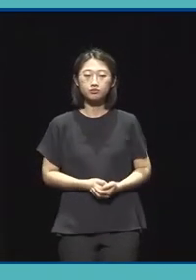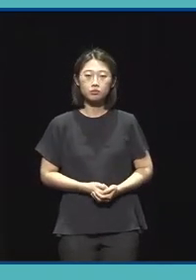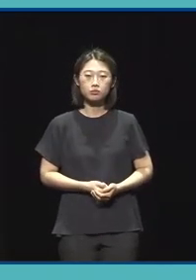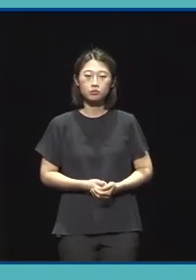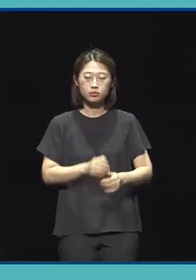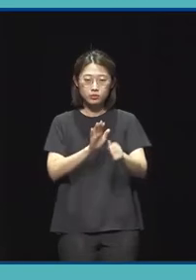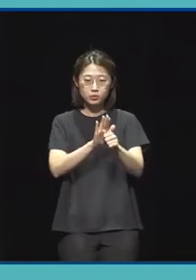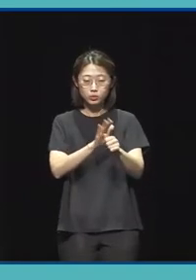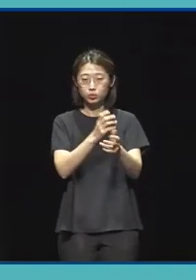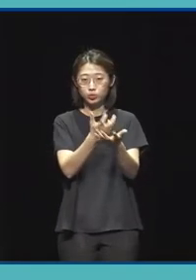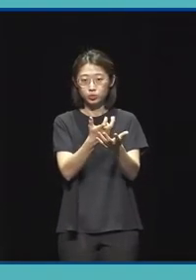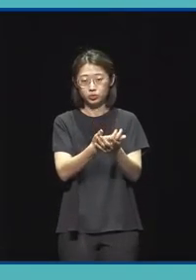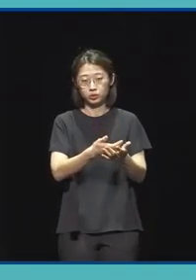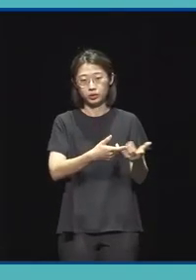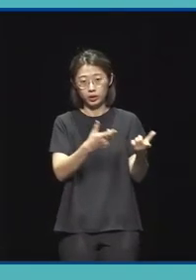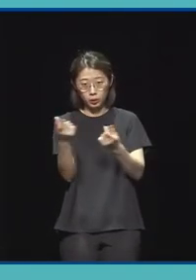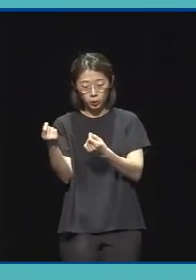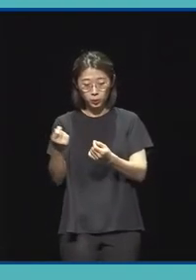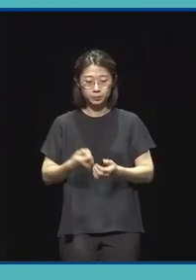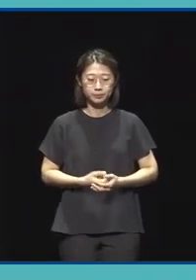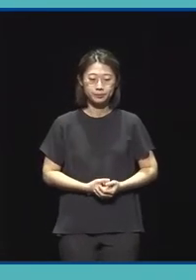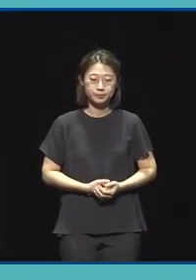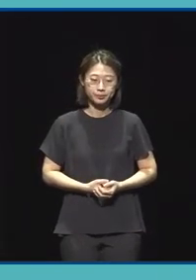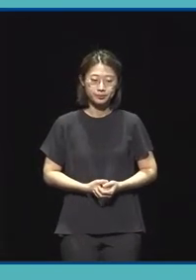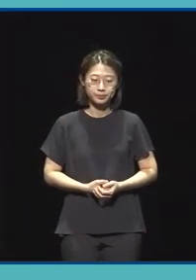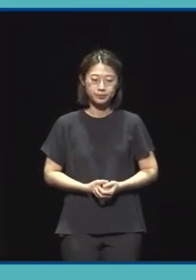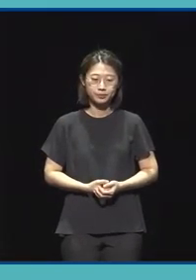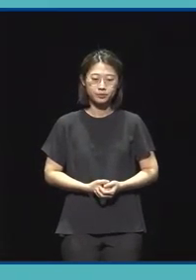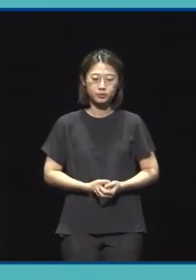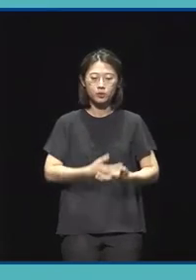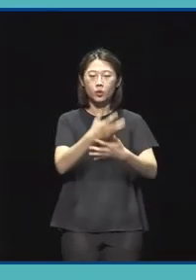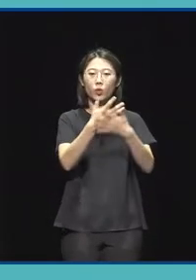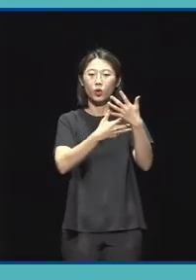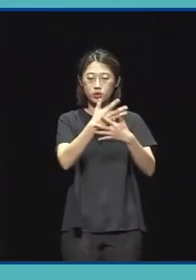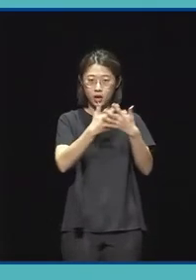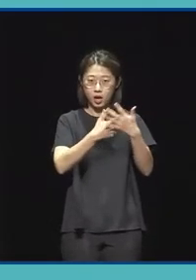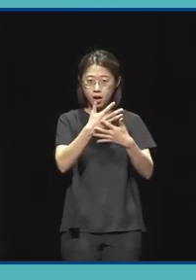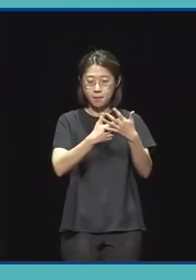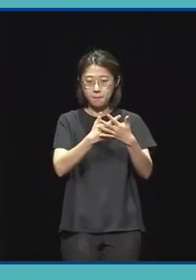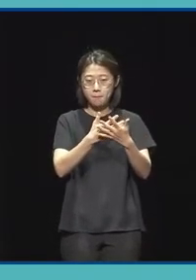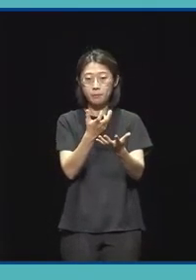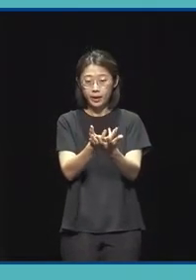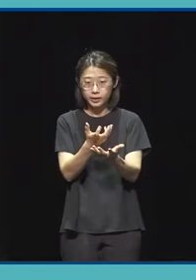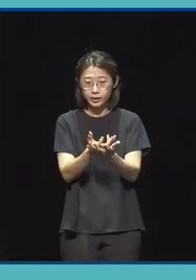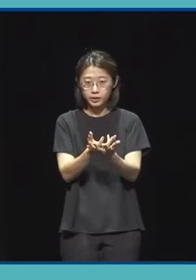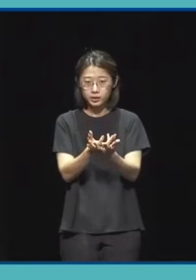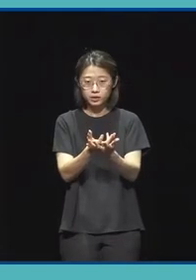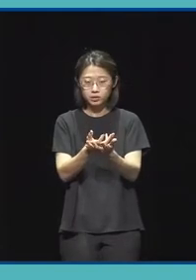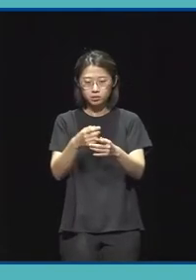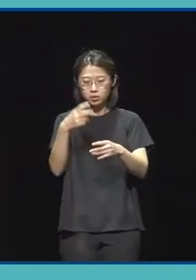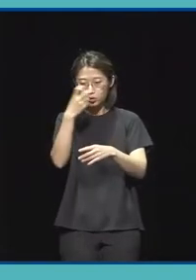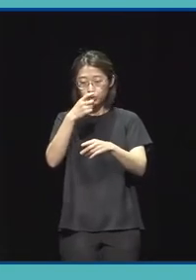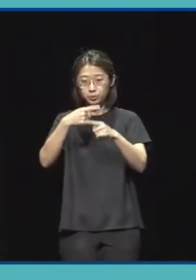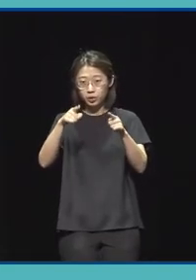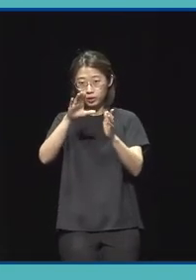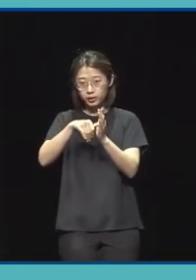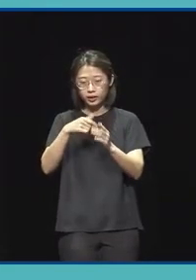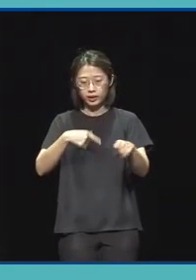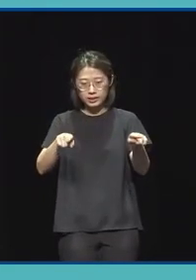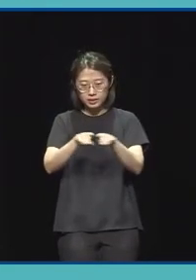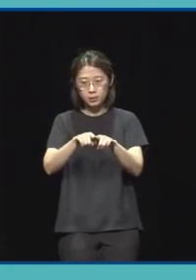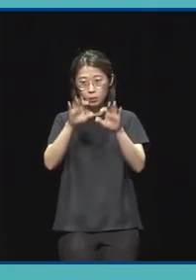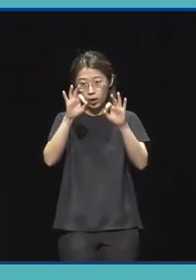크게 지원시청서는 공통이고 필수적으로 공통이고 동영상 파일 저희가 서류심사 때 같이 보도록 되어 있습니다 그래서